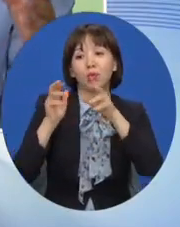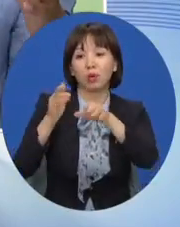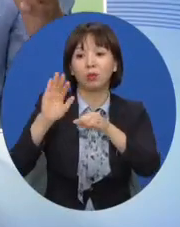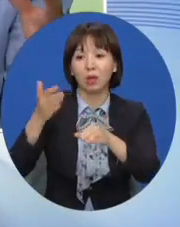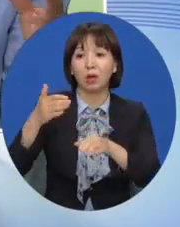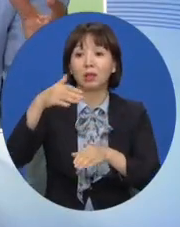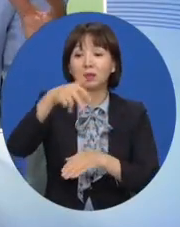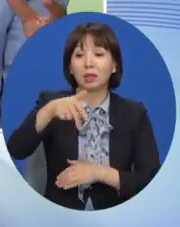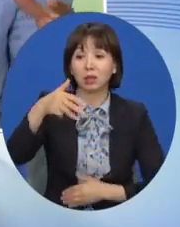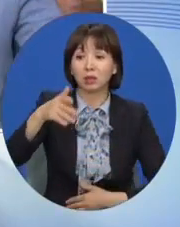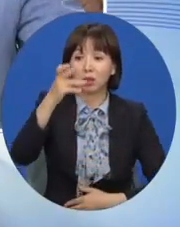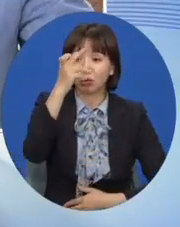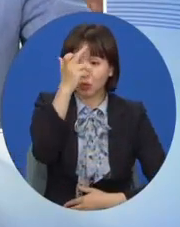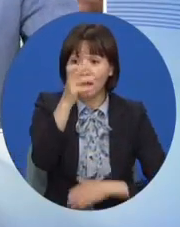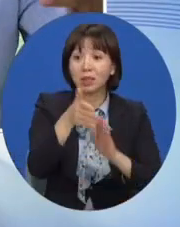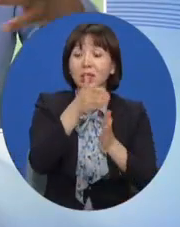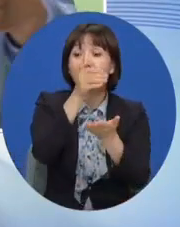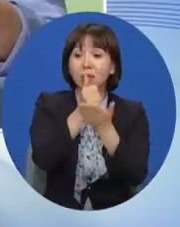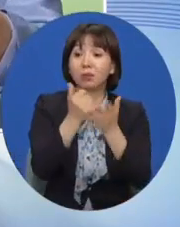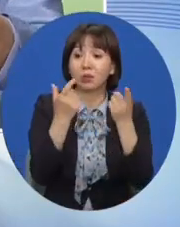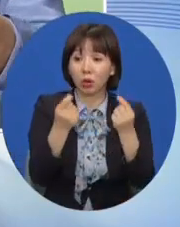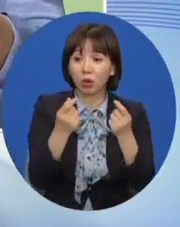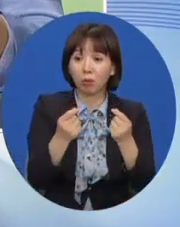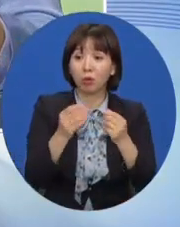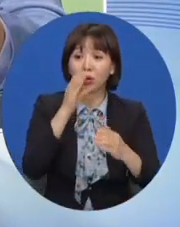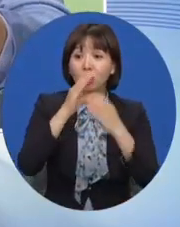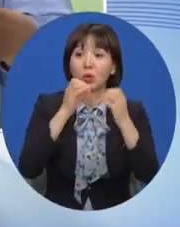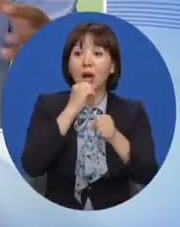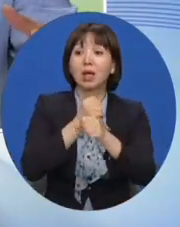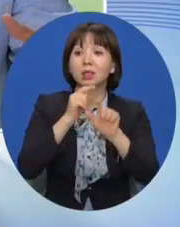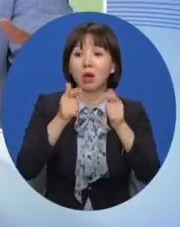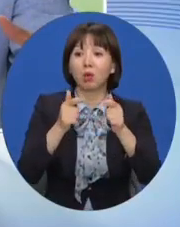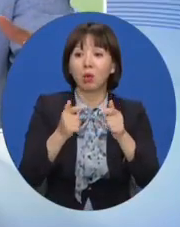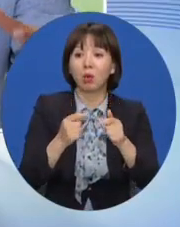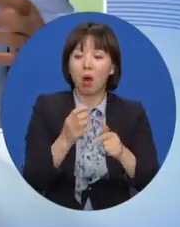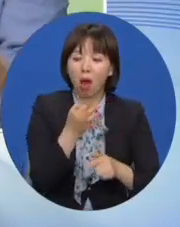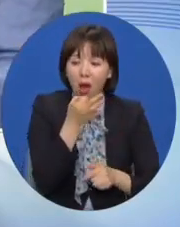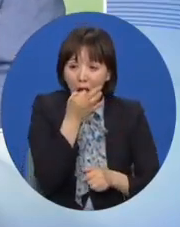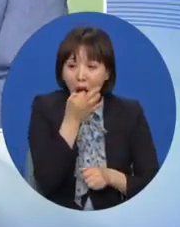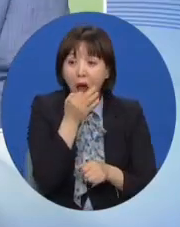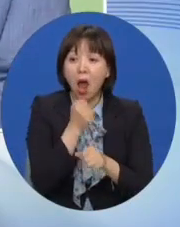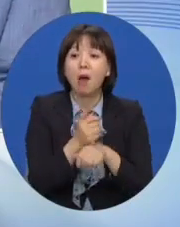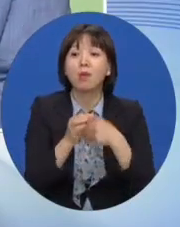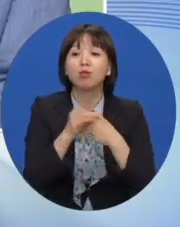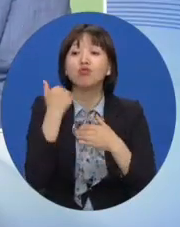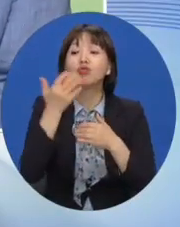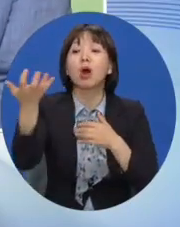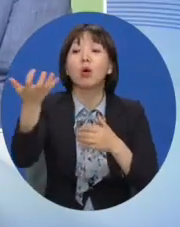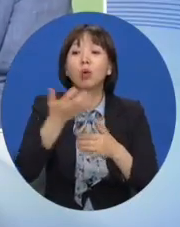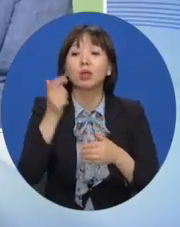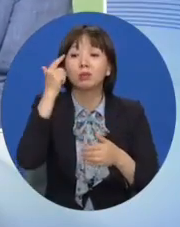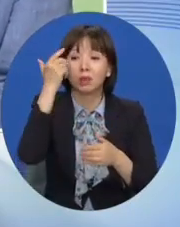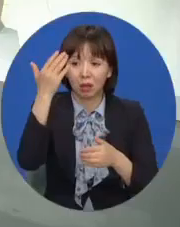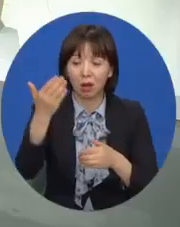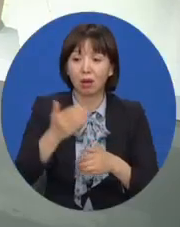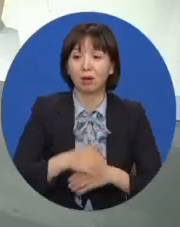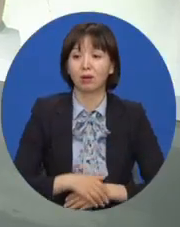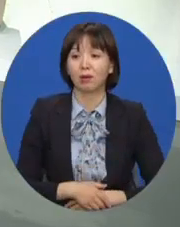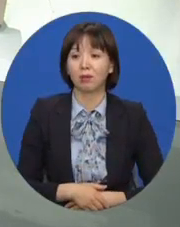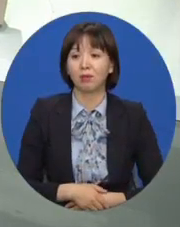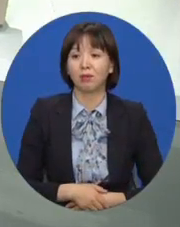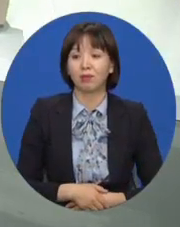제천에서 최명현 시장님처럼 그렇게 소통하지 않고 독점적으로 모든 걸 하면 어느 기업이 들어오겠는가 이런 것에 대한 말씀입니다.